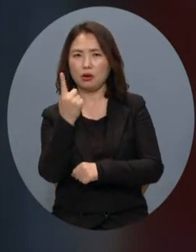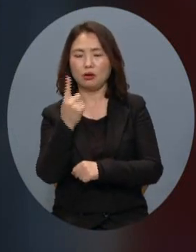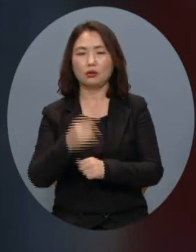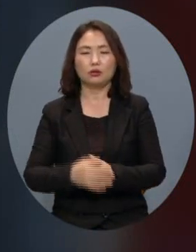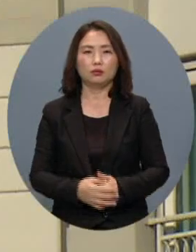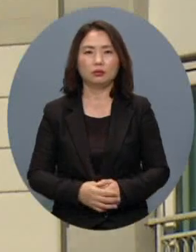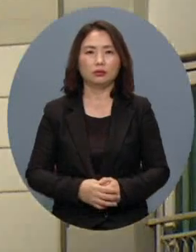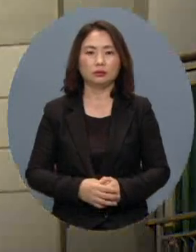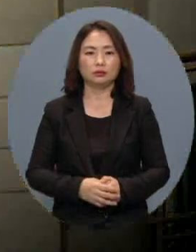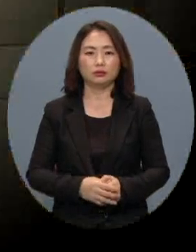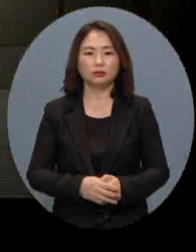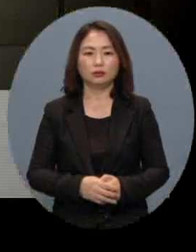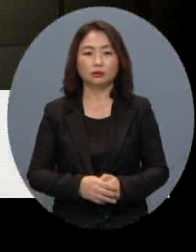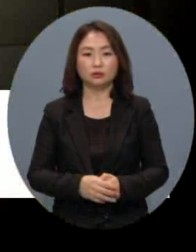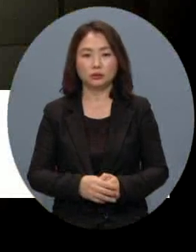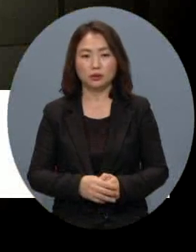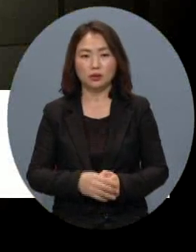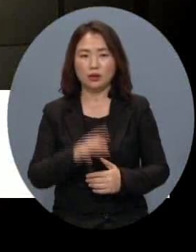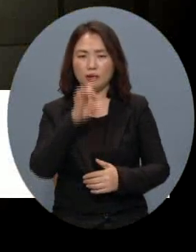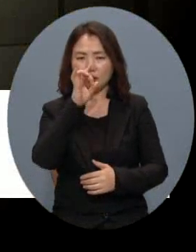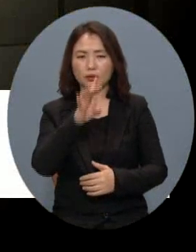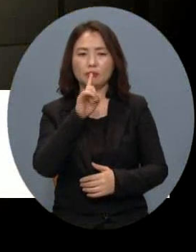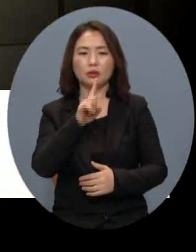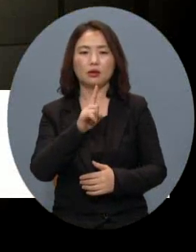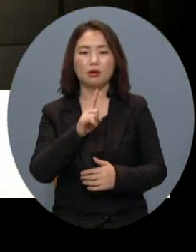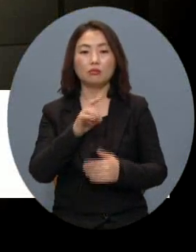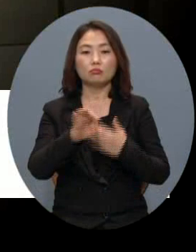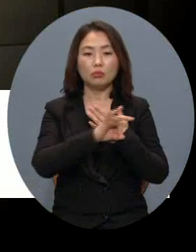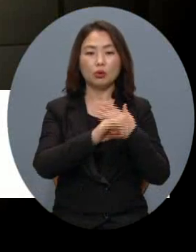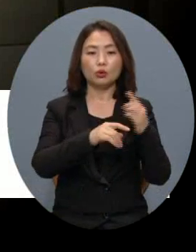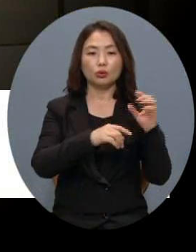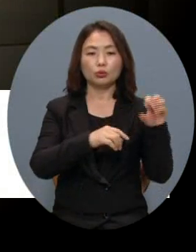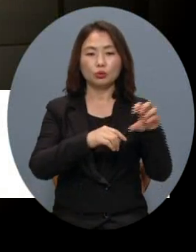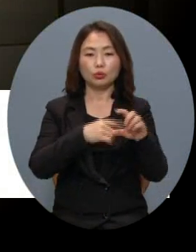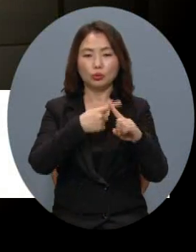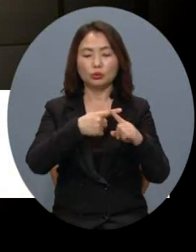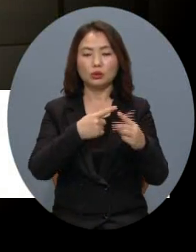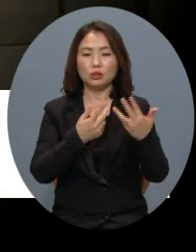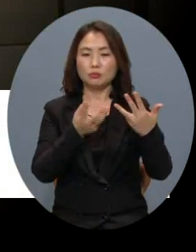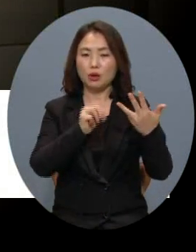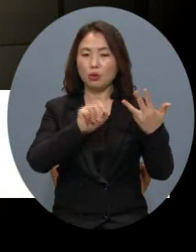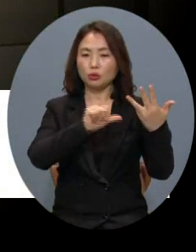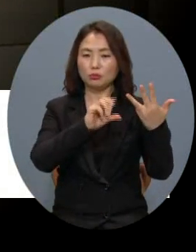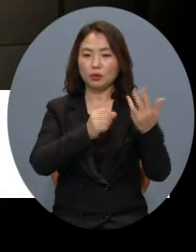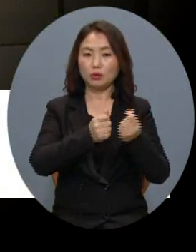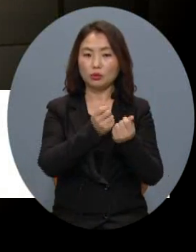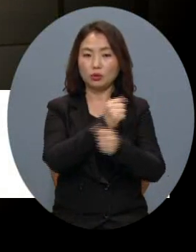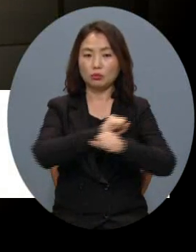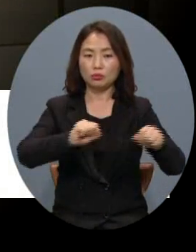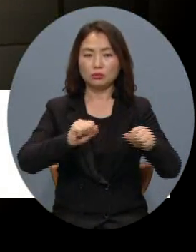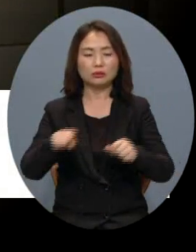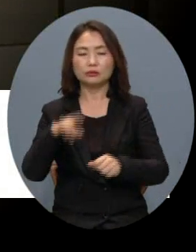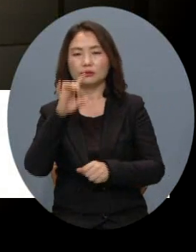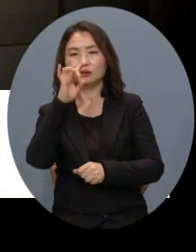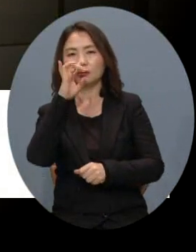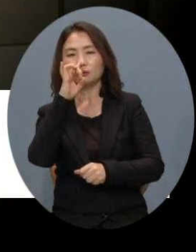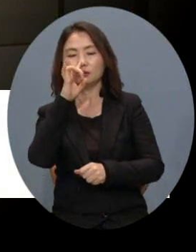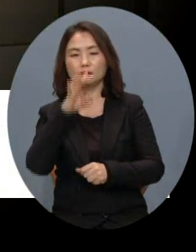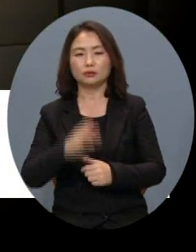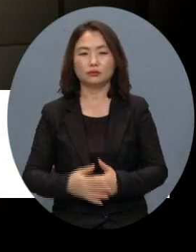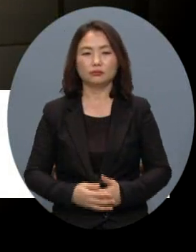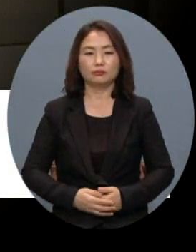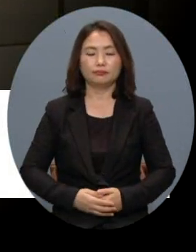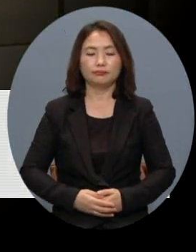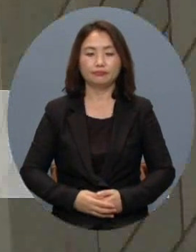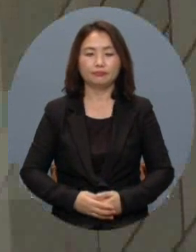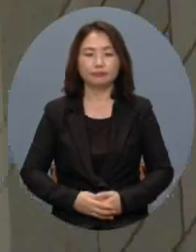바꿉니다. 안 된다고 했잖아요. 아 그러면 100동은 8억 5천 넓은 구조. 그것도 안 된답니다.